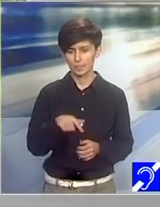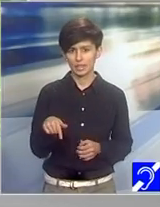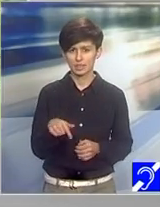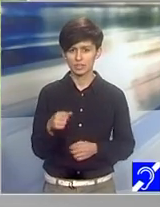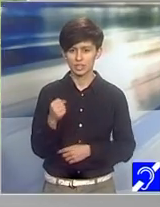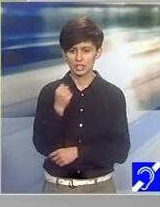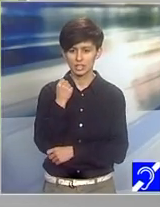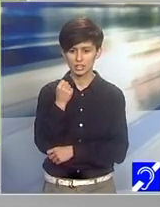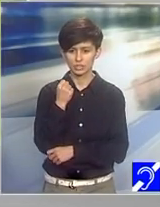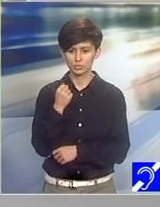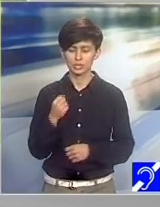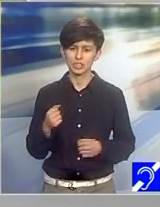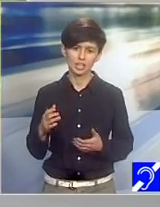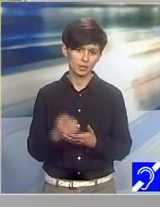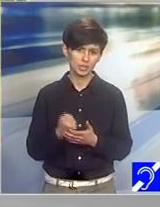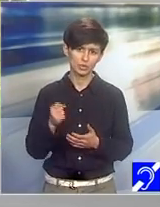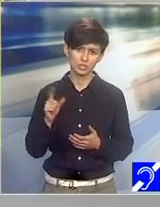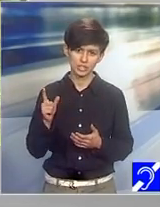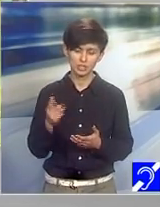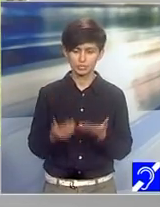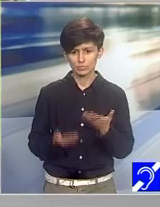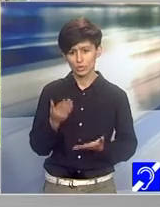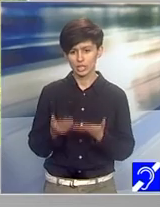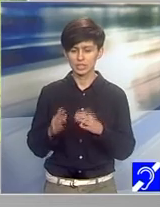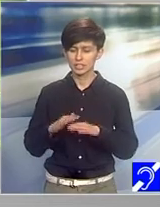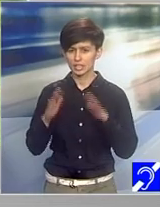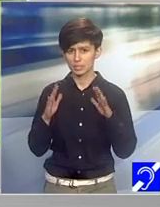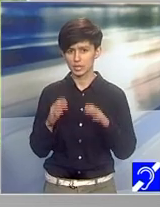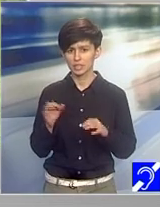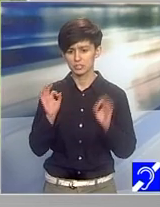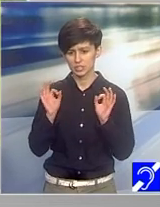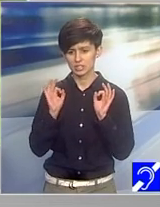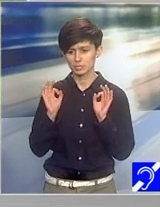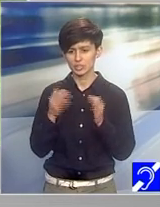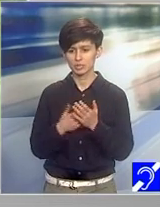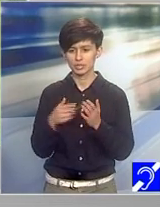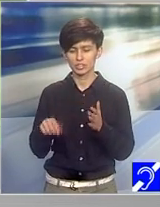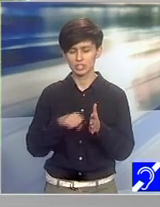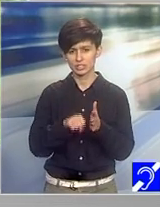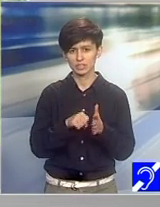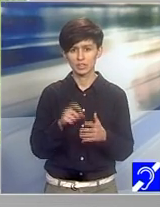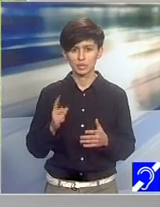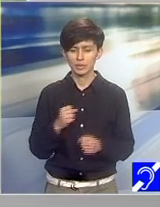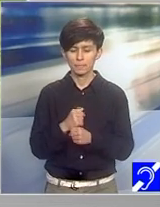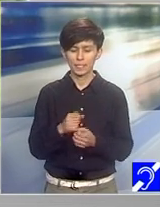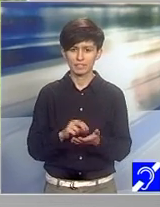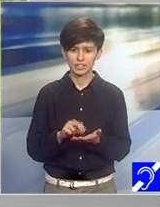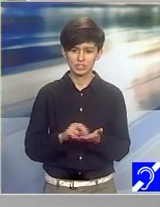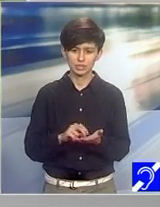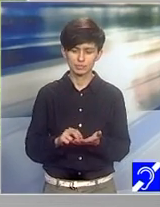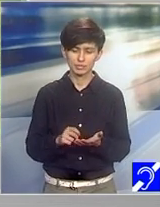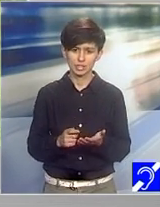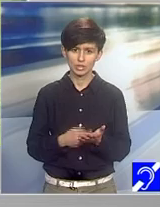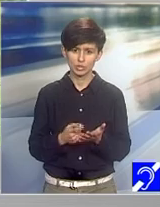am reușit, nu o cantitate mare, numai chiar special pentru acest film. Trebuie doar să faci o cerere către Direcția Agricolă,